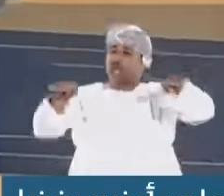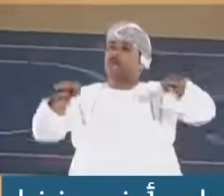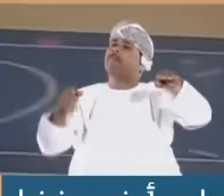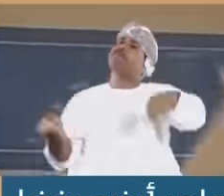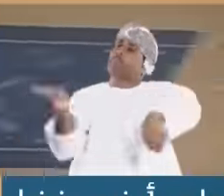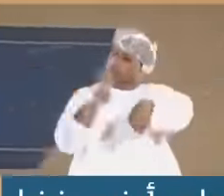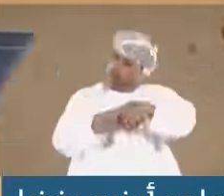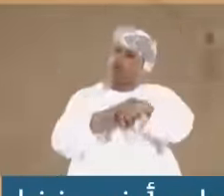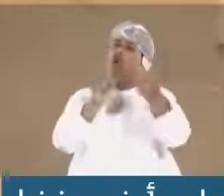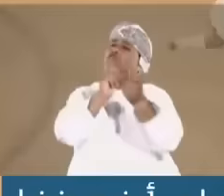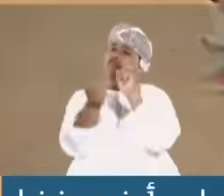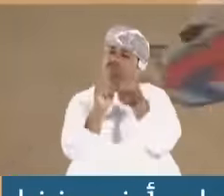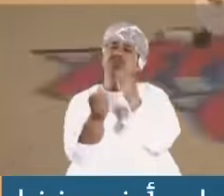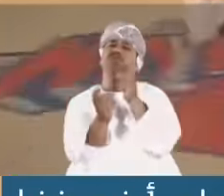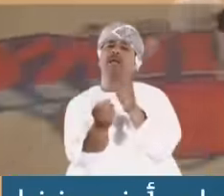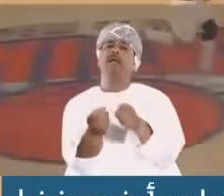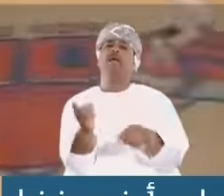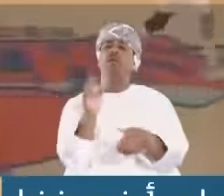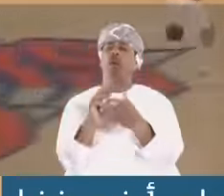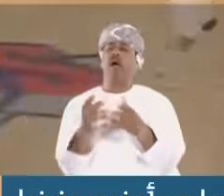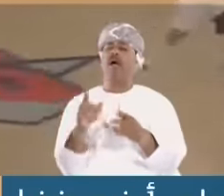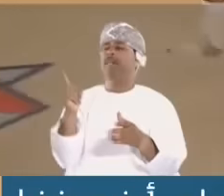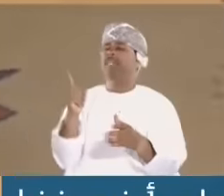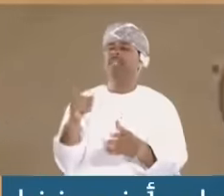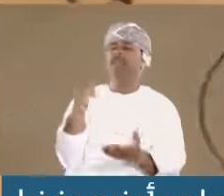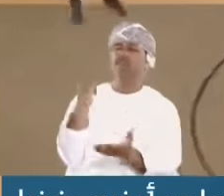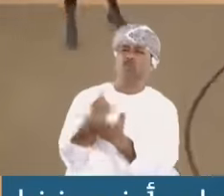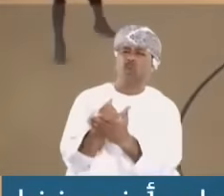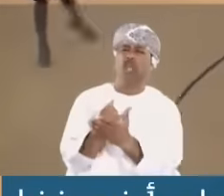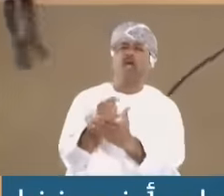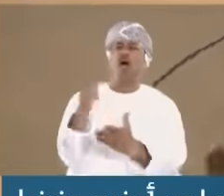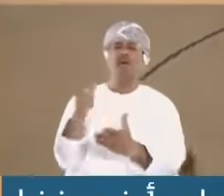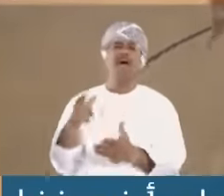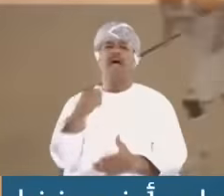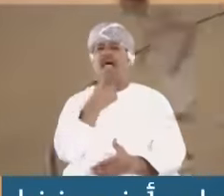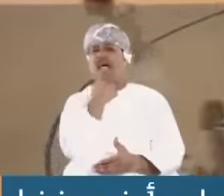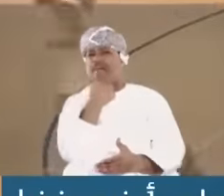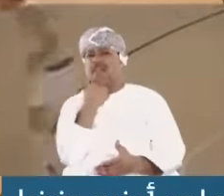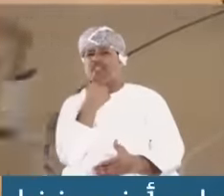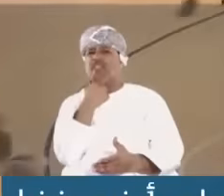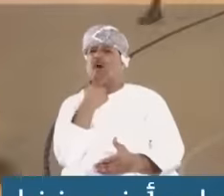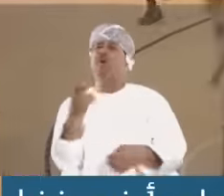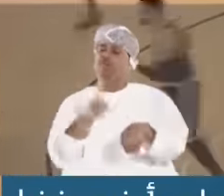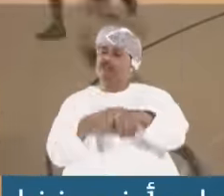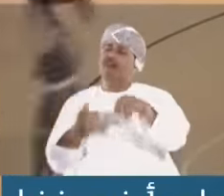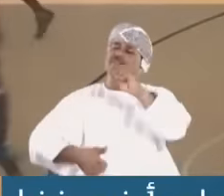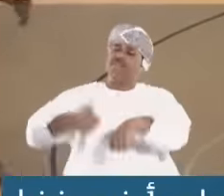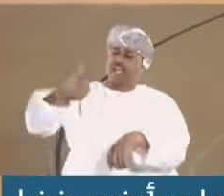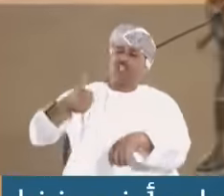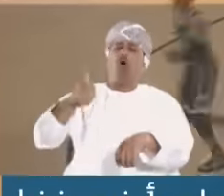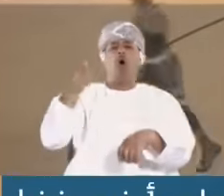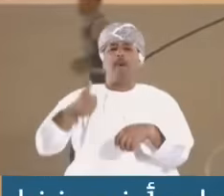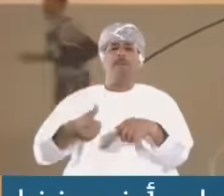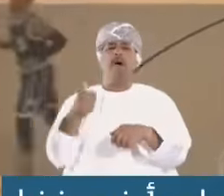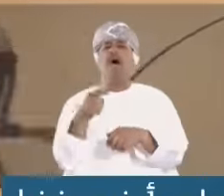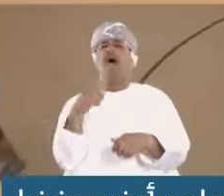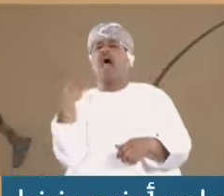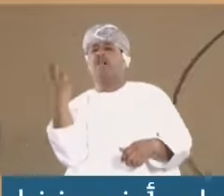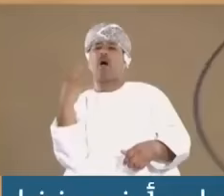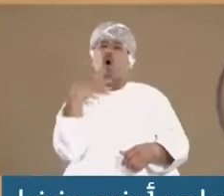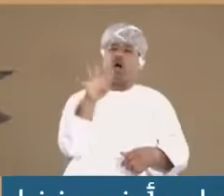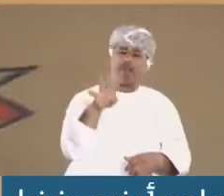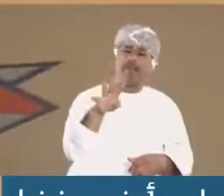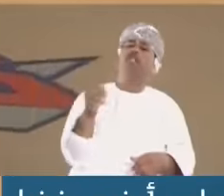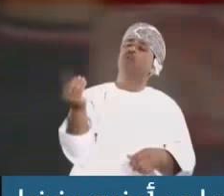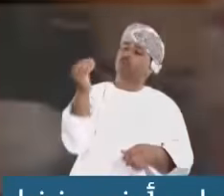المباراة إلى شوط إضافي. وتسيد كيفن دورانت على الفعاليات في الشوط الإضافي ومضى ليحرز